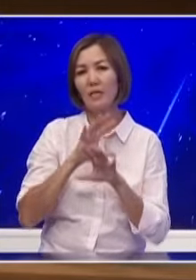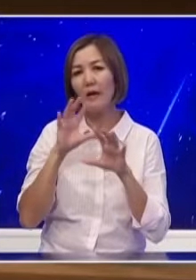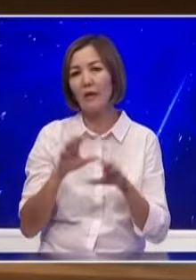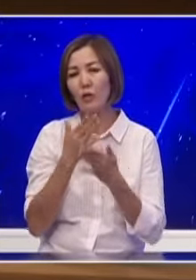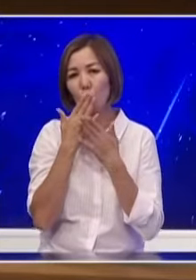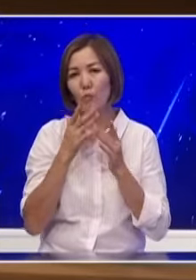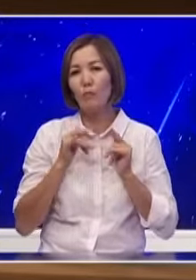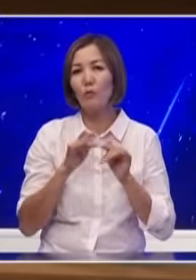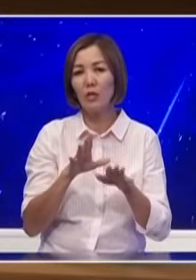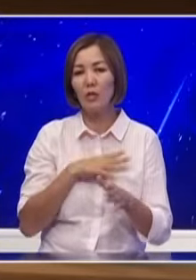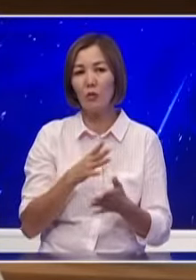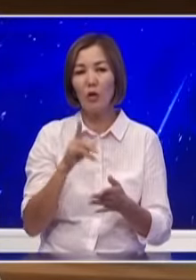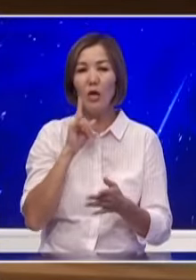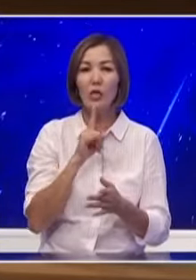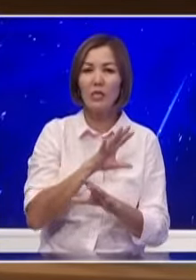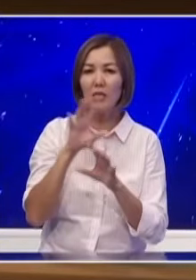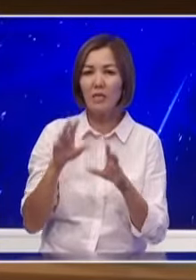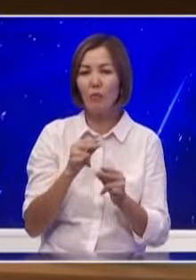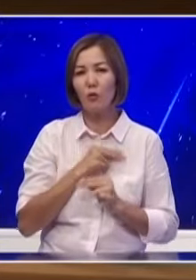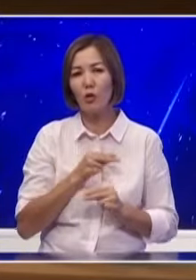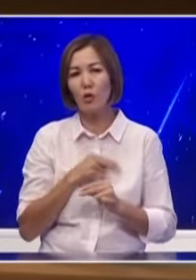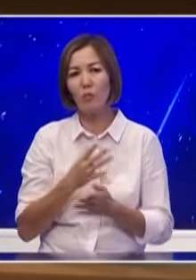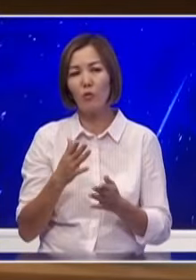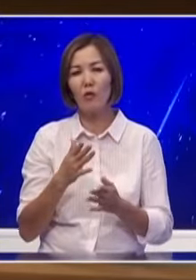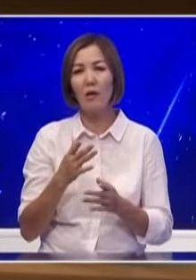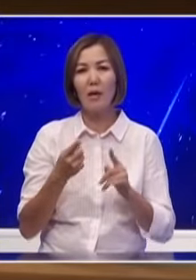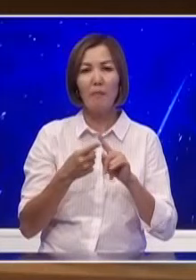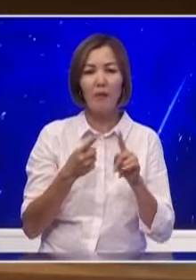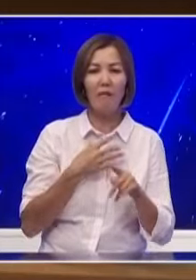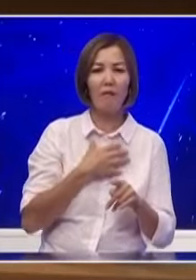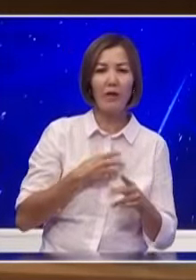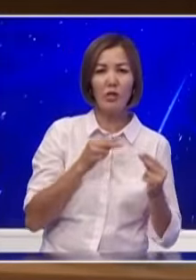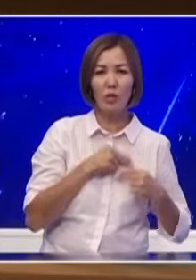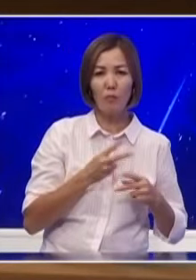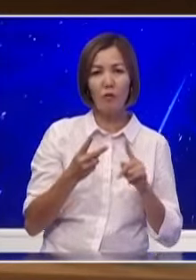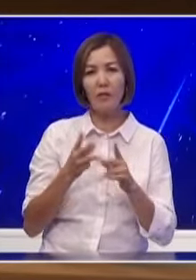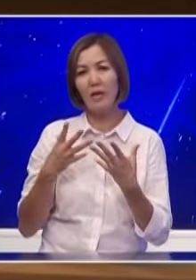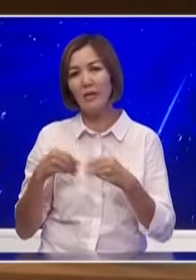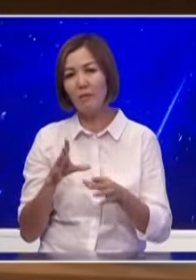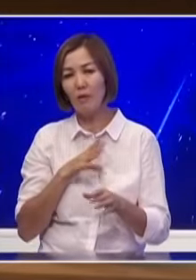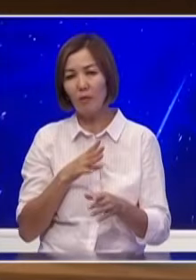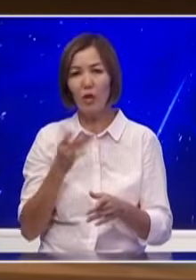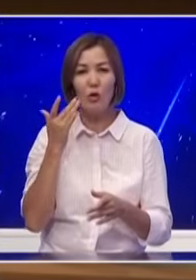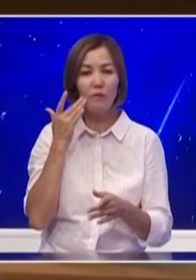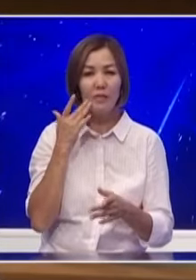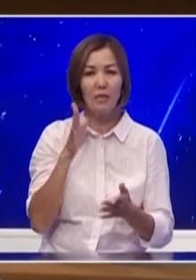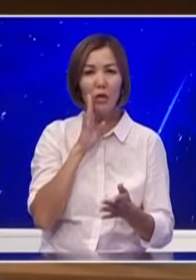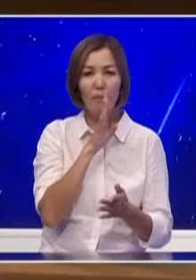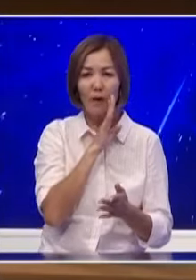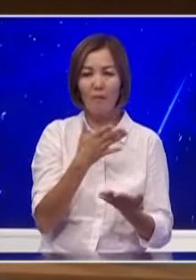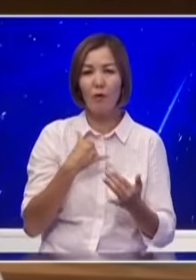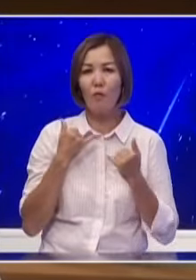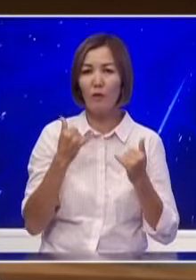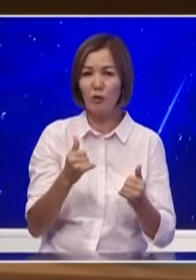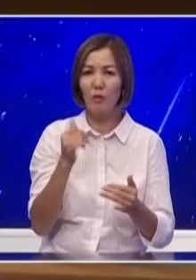любимому делу. Несмотря на женские заботы, работа для нее стояла на первом месте. Впрочем, и в семье Мирам Гульжабиева – любящая мать и верная